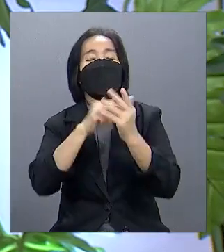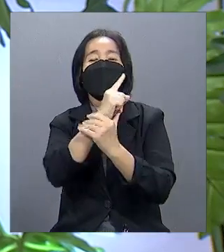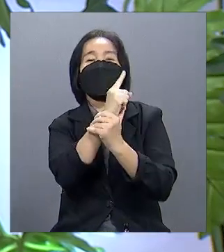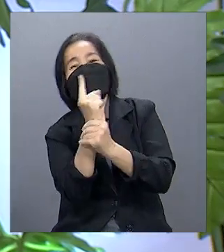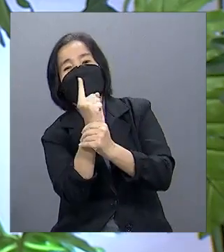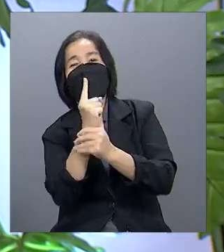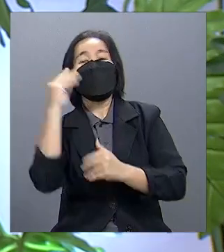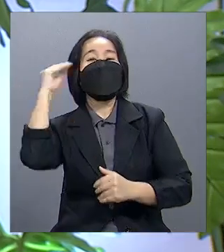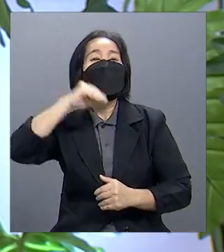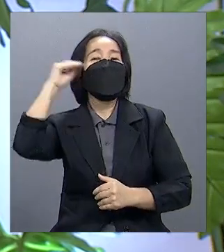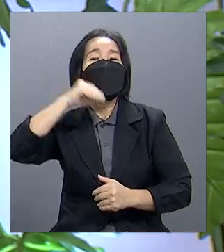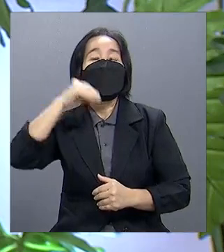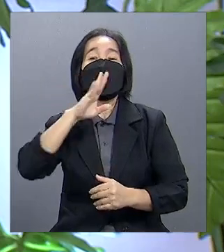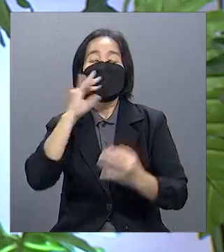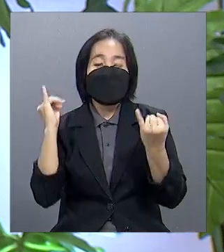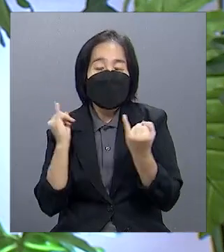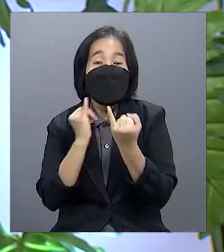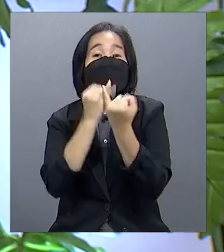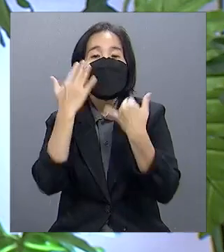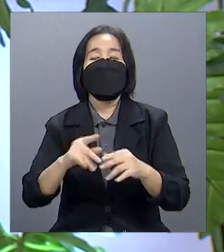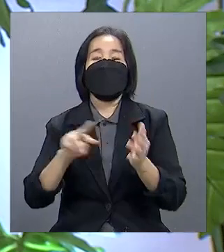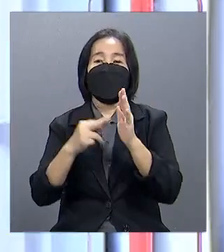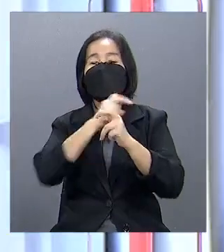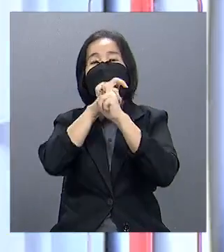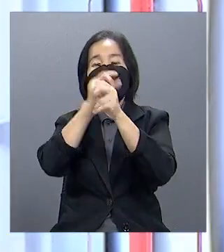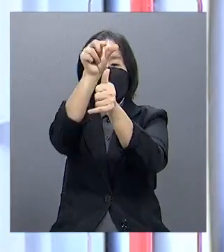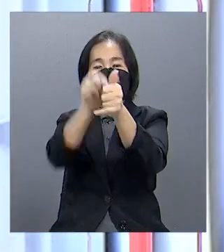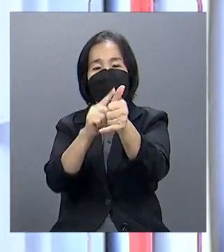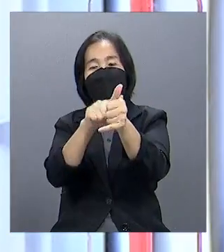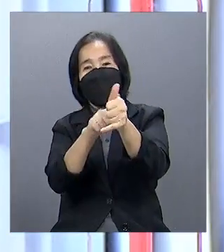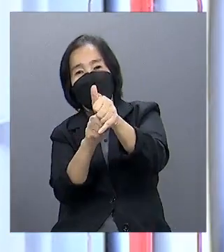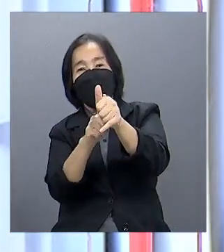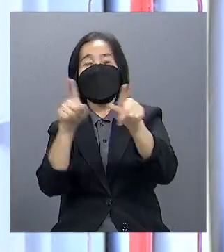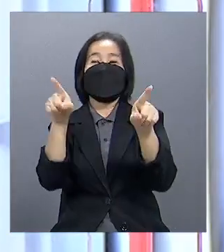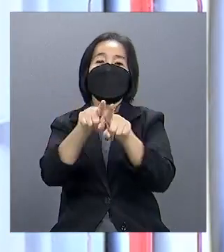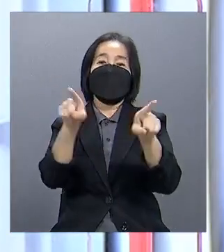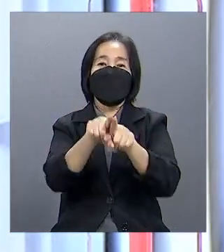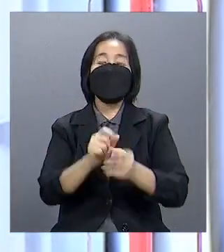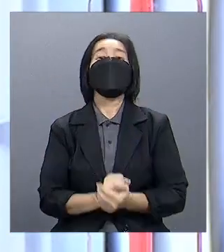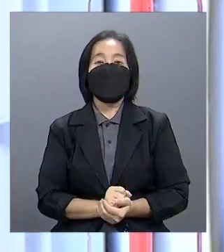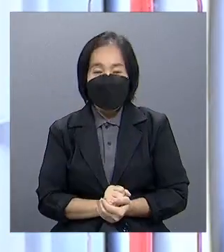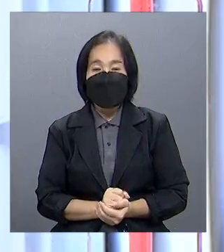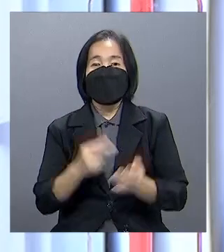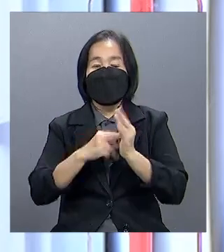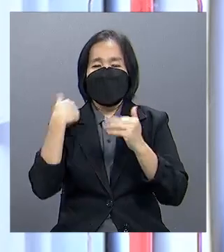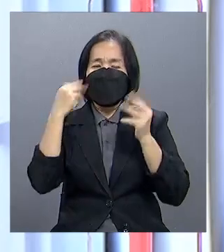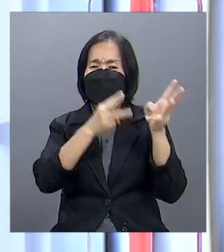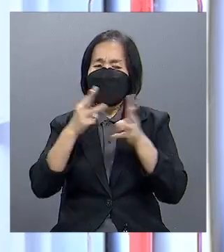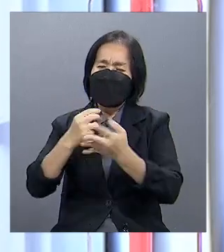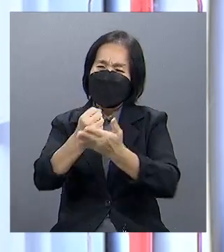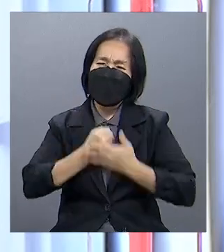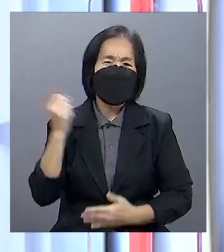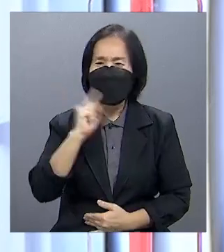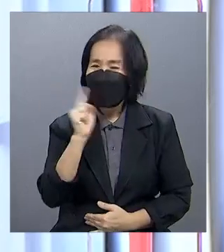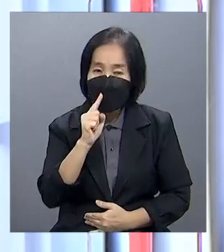าทำไปแบบนี้นานๆแล้วก็ส่งผลต่อกระดูกสันหลังได้เช่นเดียวกันครับ ดังนั้นนะครับอีกหนึ่งวิธีที่จะช่วยได้เหมือนกันก็คือเรื่องของการที่จะท